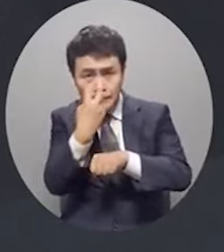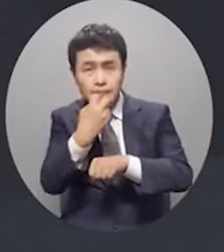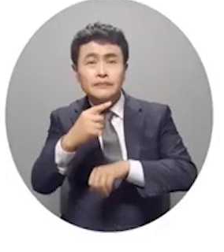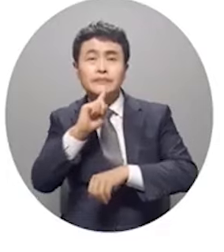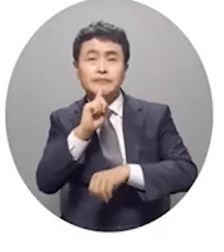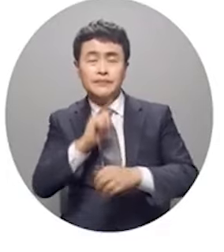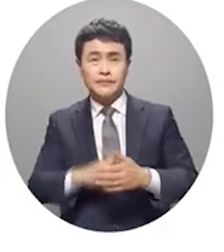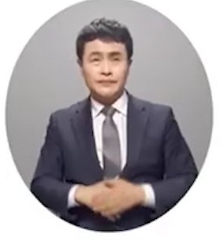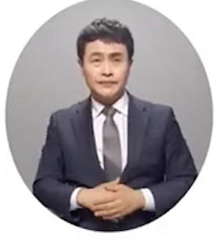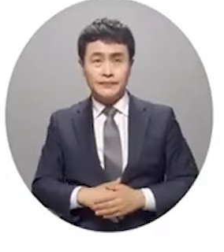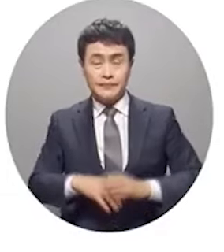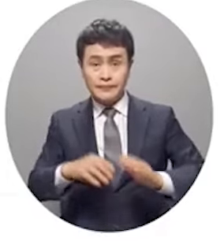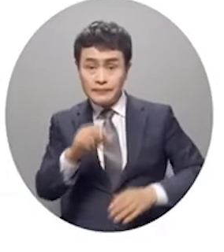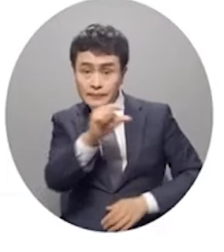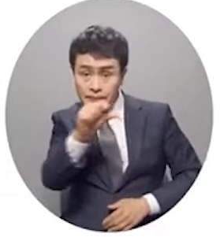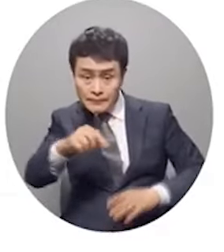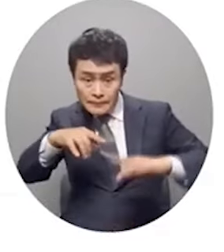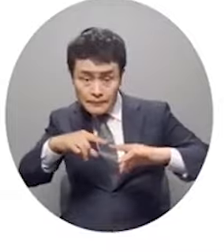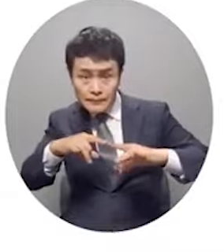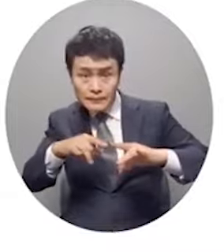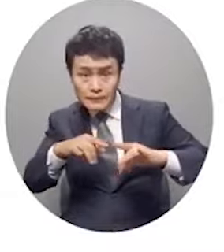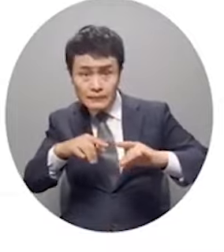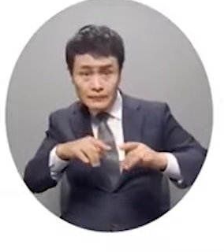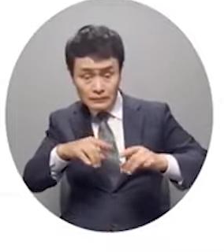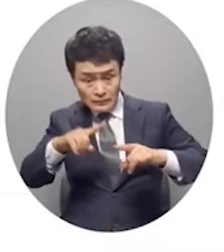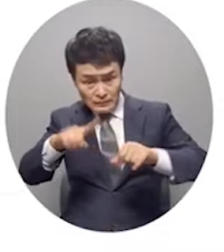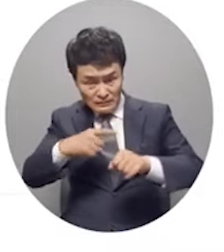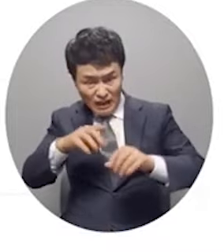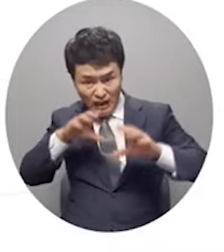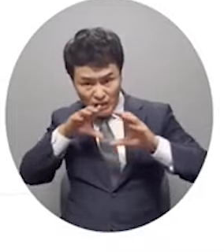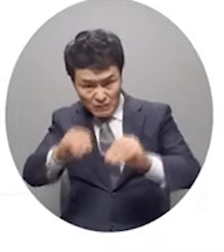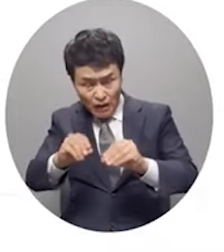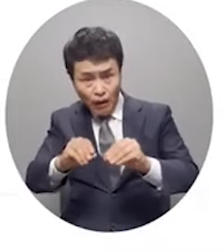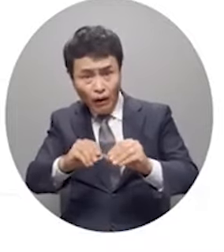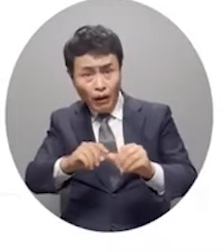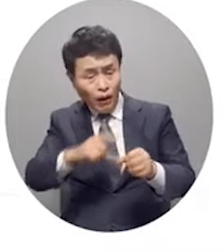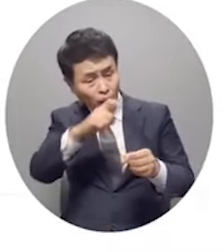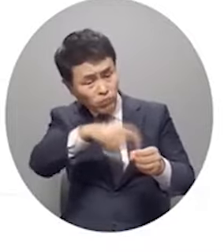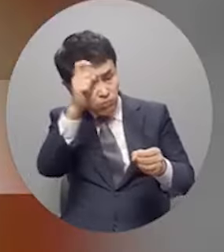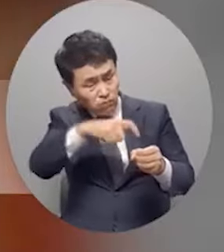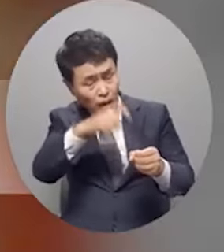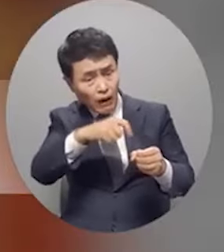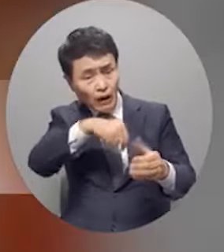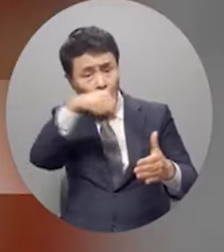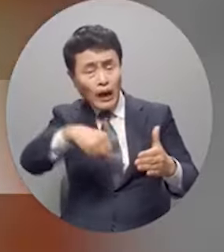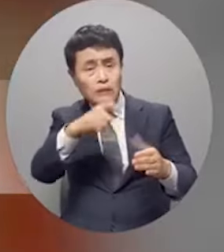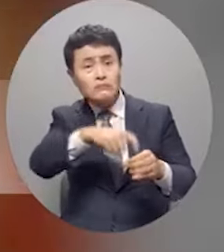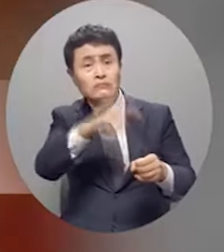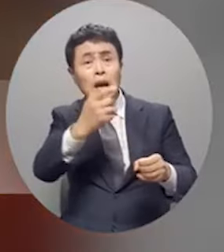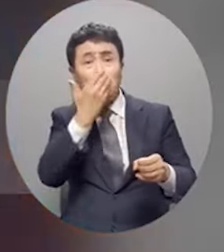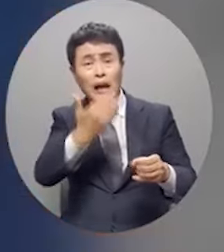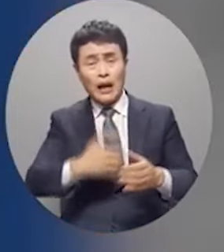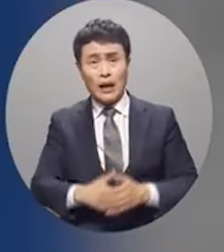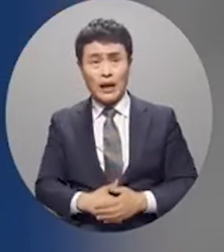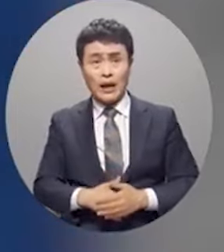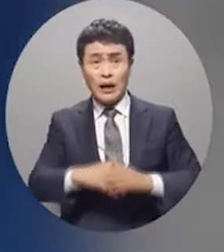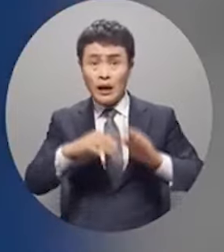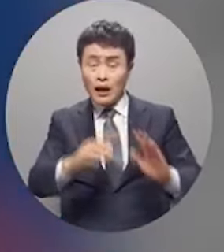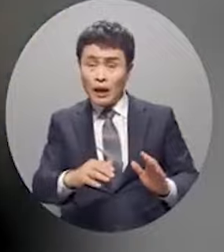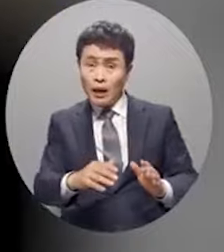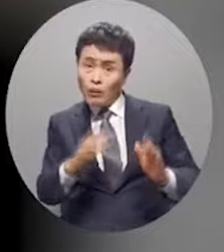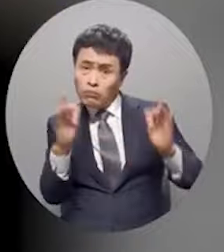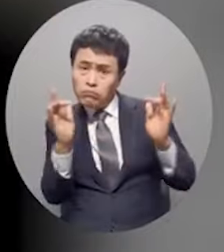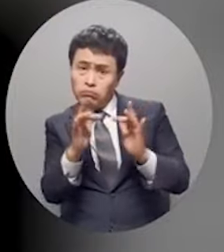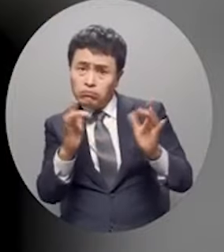밝혔습니다. 테슬라 전기차는 전원 장치가 먹통이 되면 수동 개폐 장치로 안에서만 문을 열 수 있습니다.